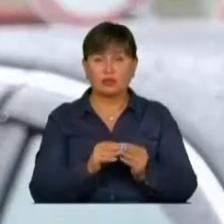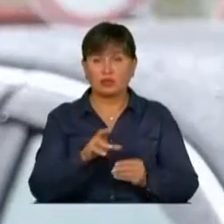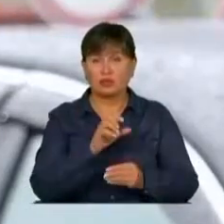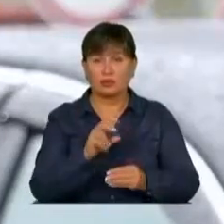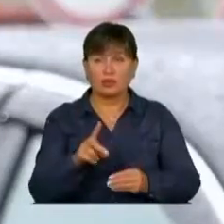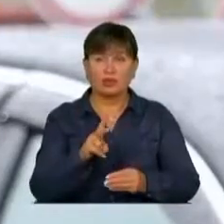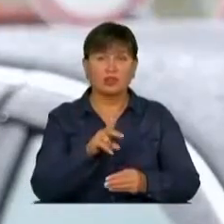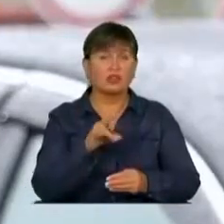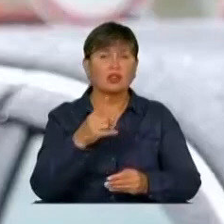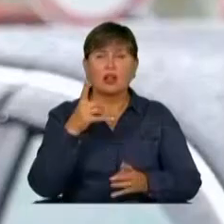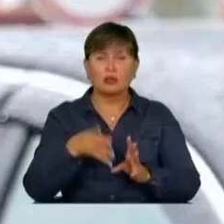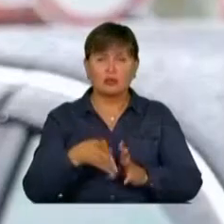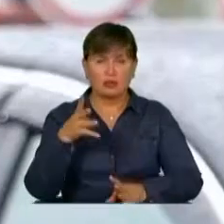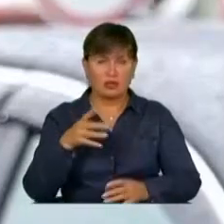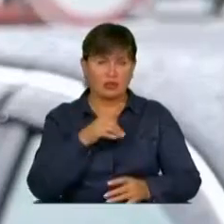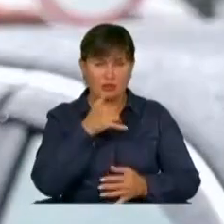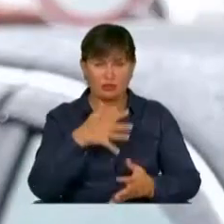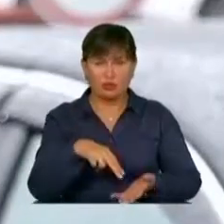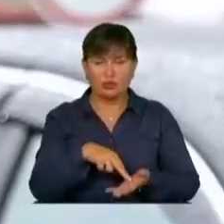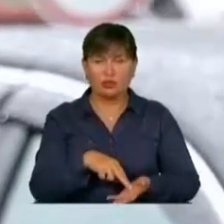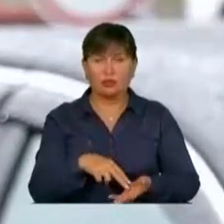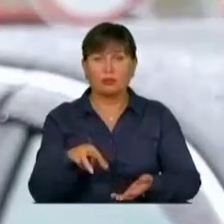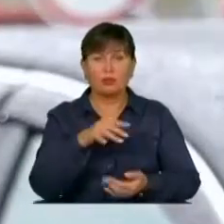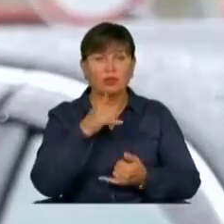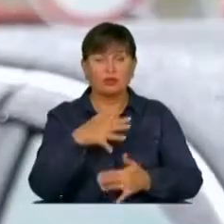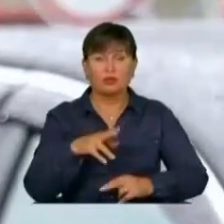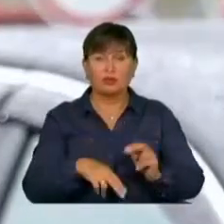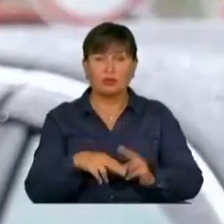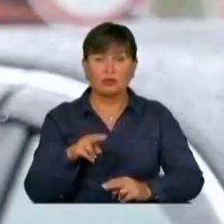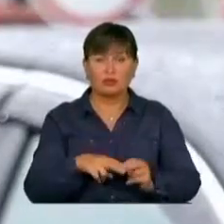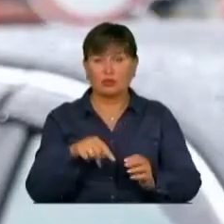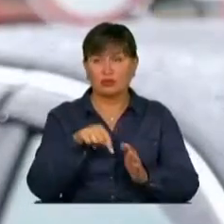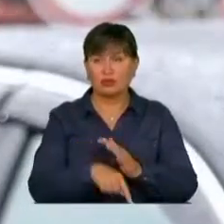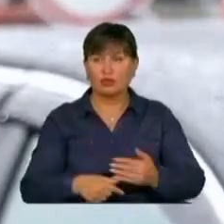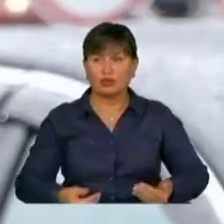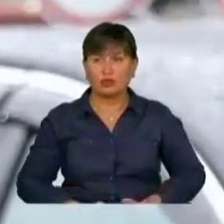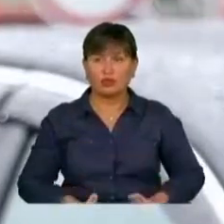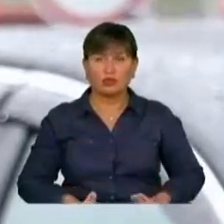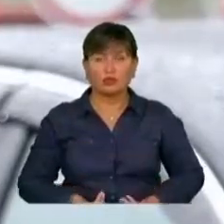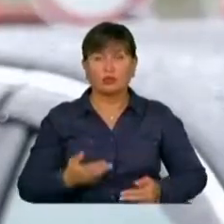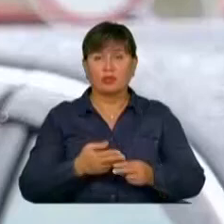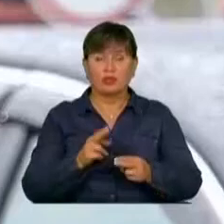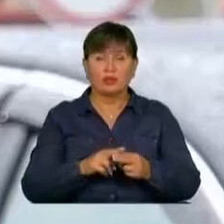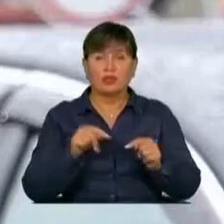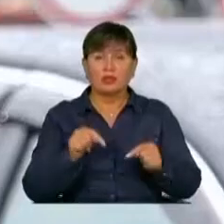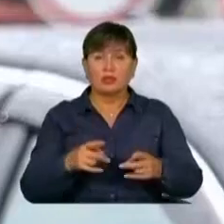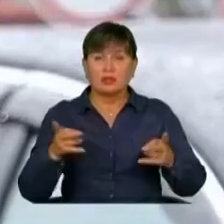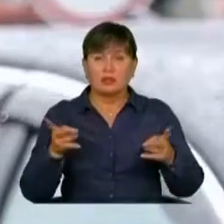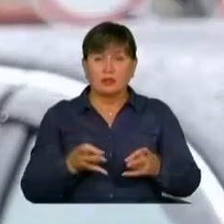одно здание не выдержит. Но мы не можем строить бункеры и жить в них. Поэтому здесь